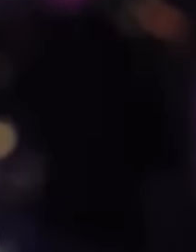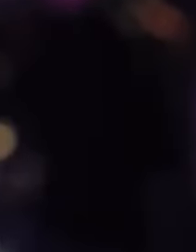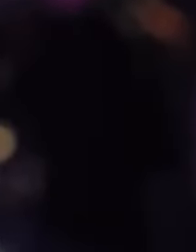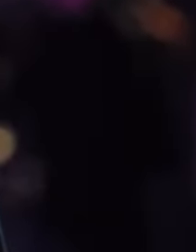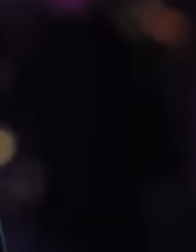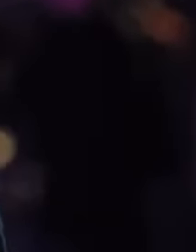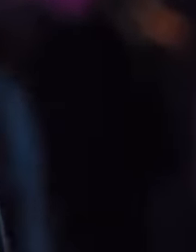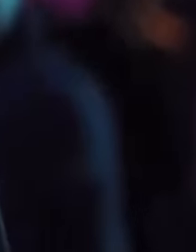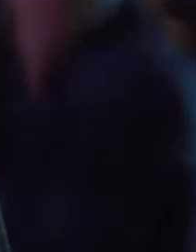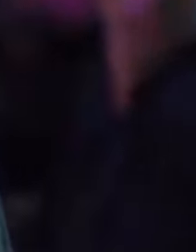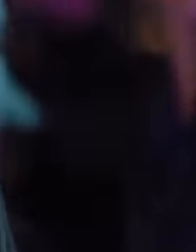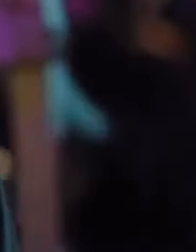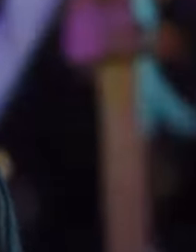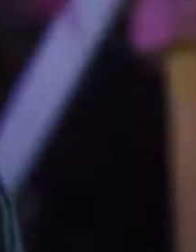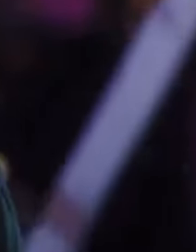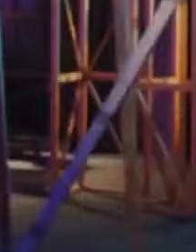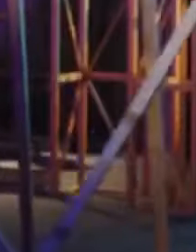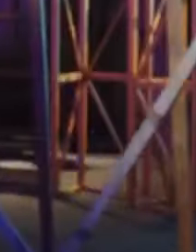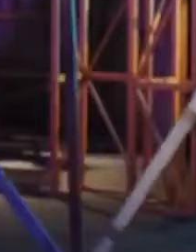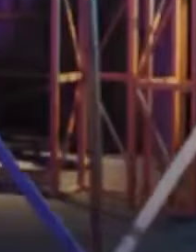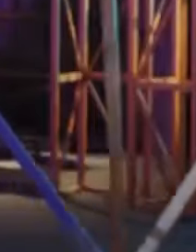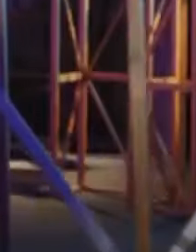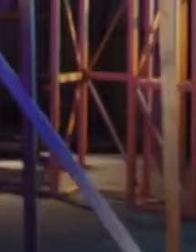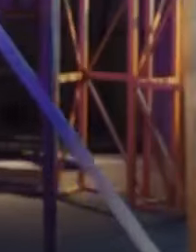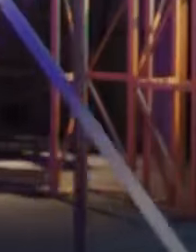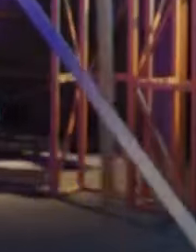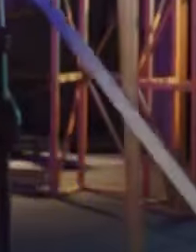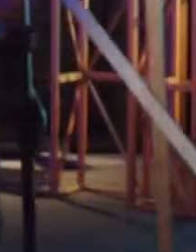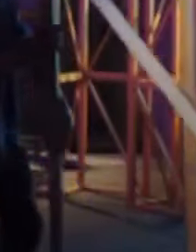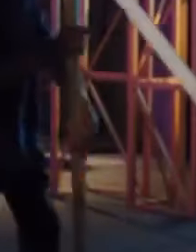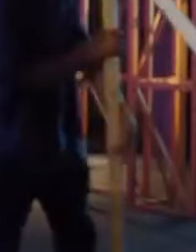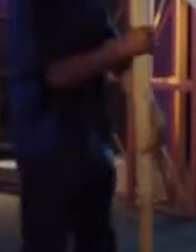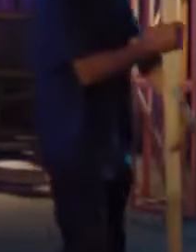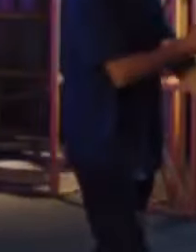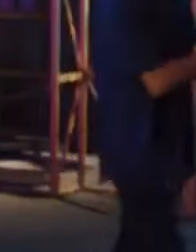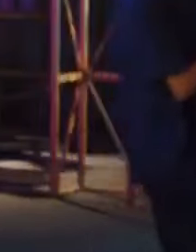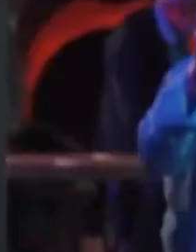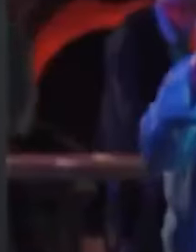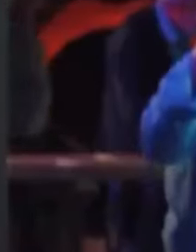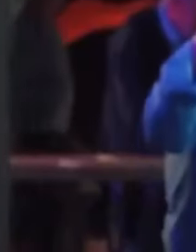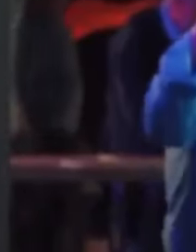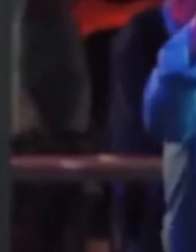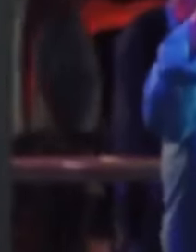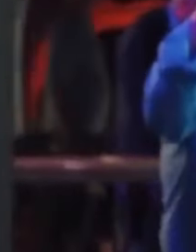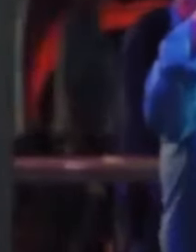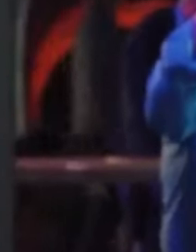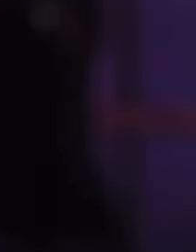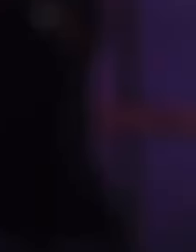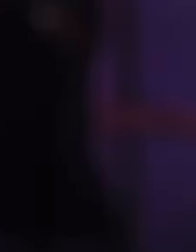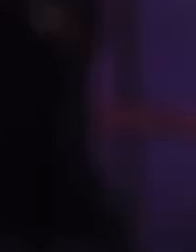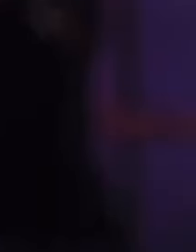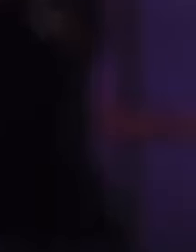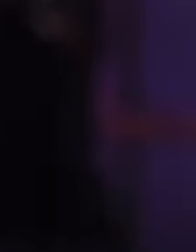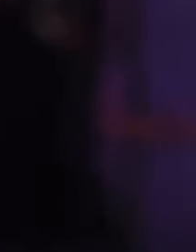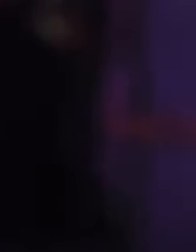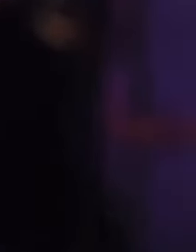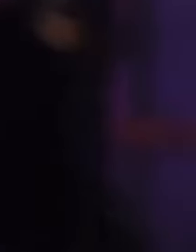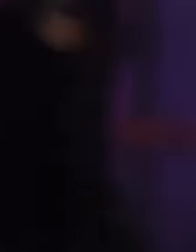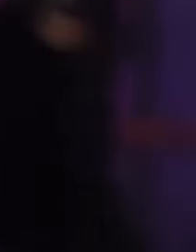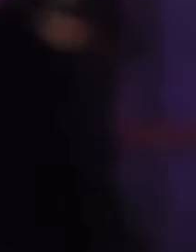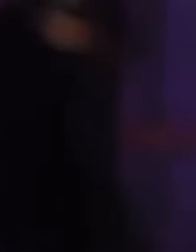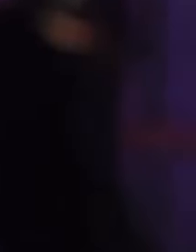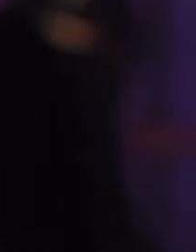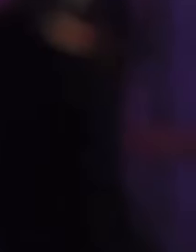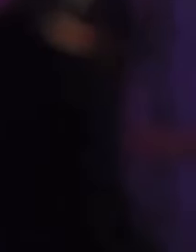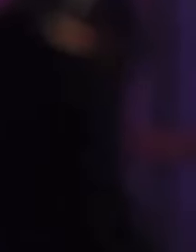alla scienza con il virus ci conviviamo, ma proteggiamo quello che abbiamo riconquistato, anche con la prevenzione. Attenti